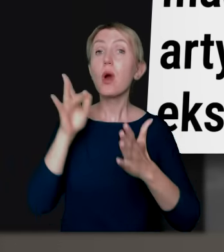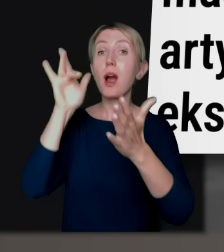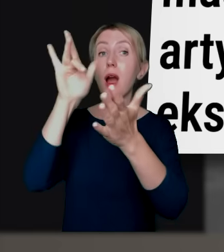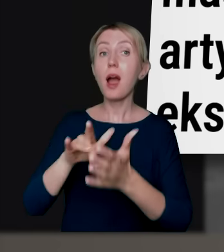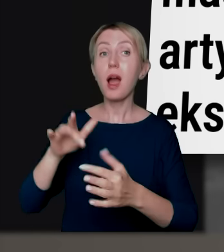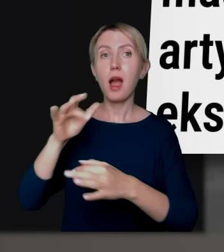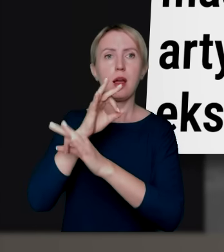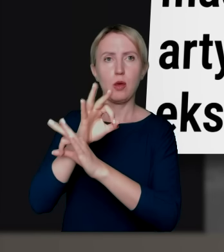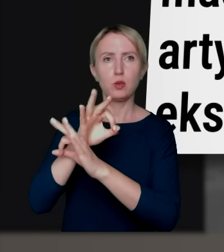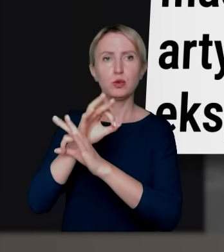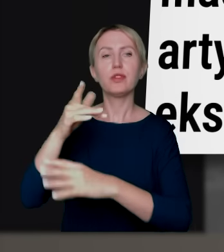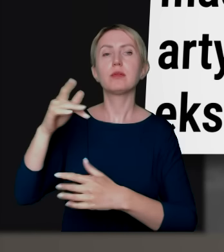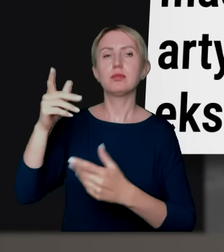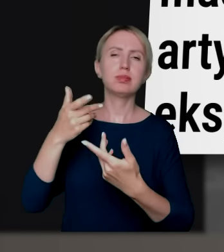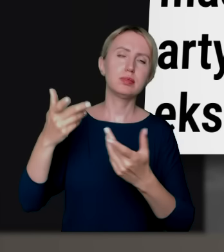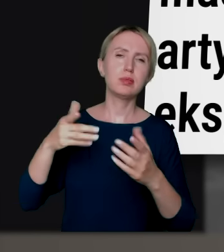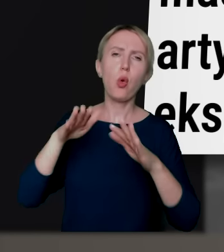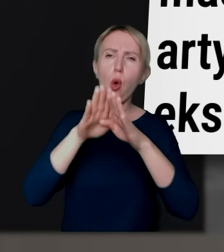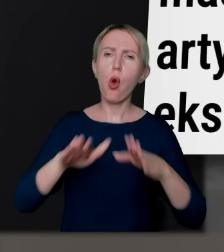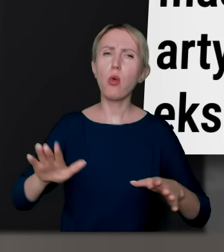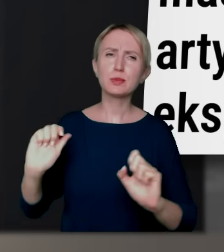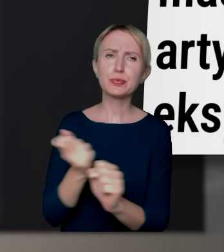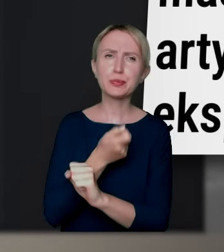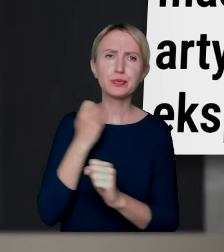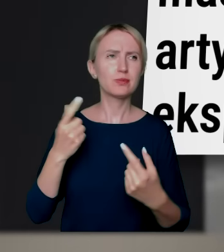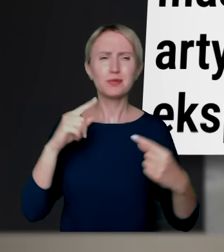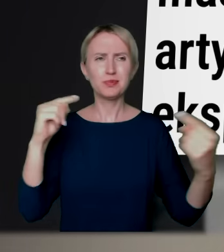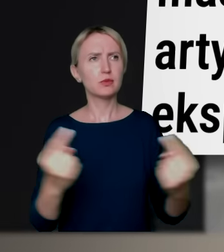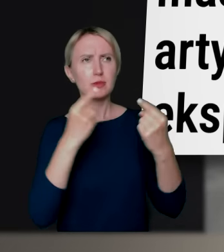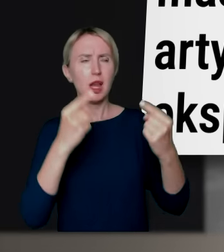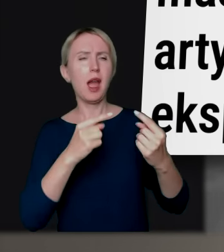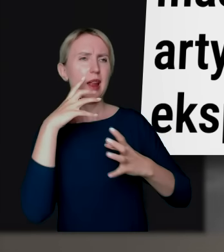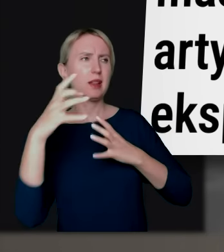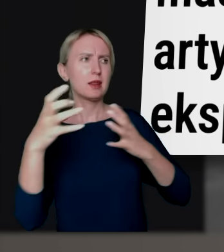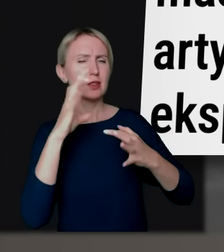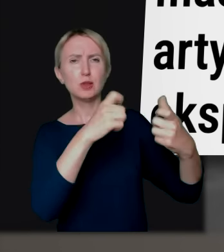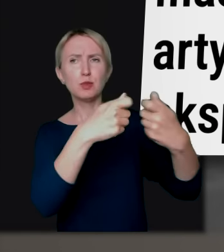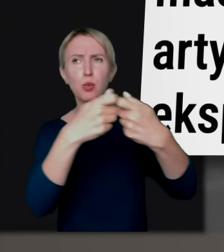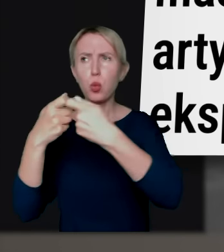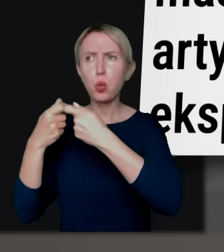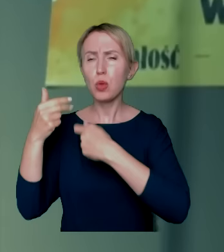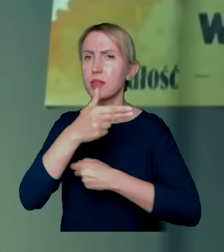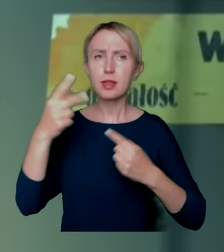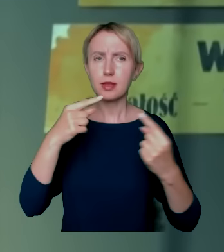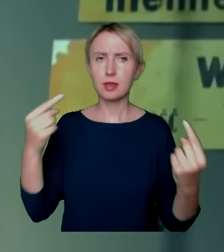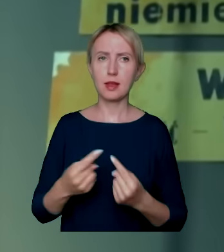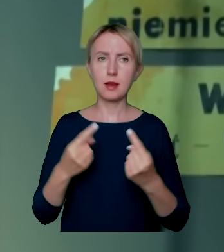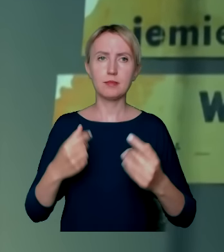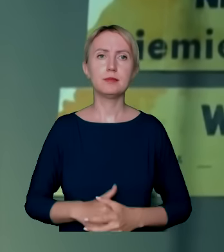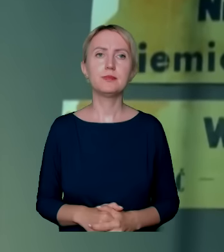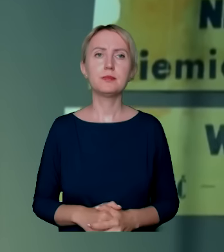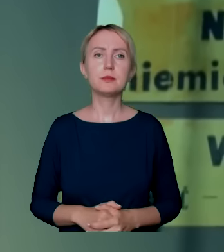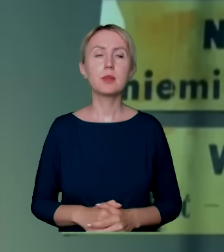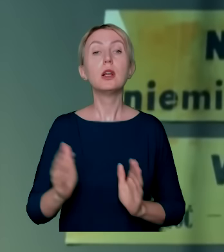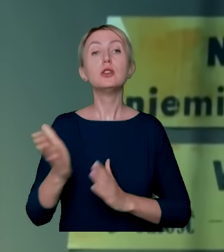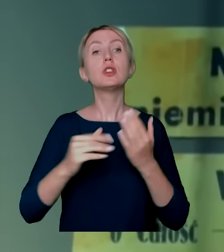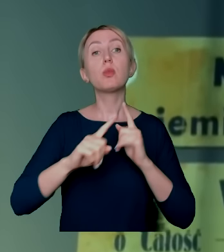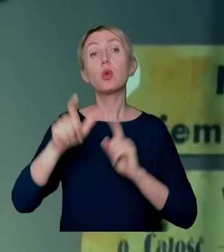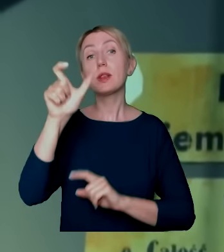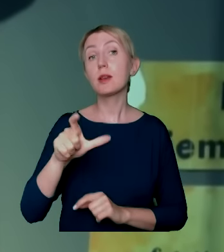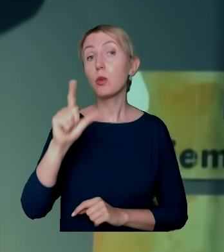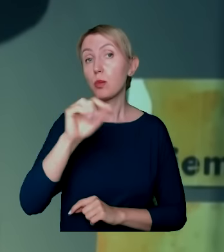więźniów w obozach masowej zagłady, rozbiło kompozycję artystyczną i spójność narracyjną tej części ekspozycji. Część polityków Platformy